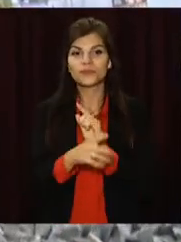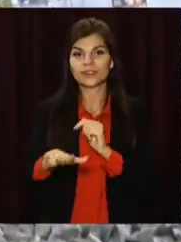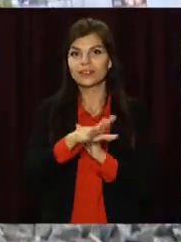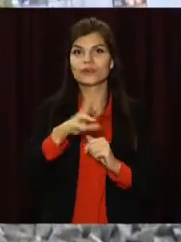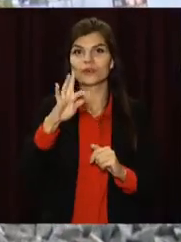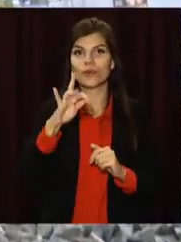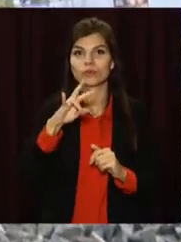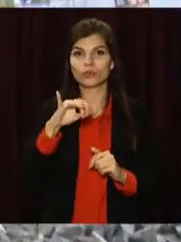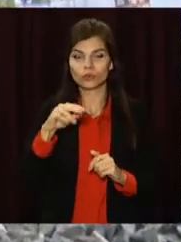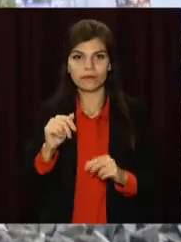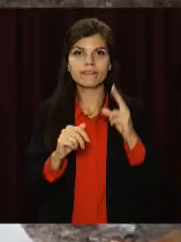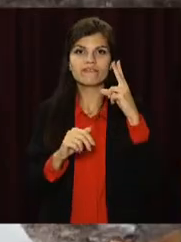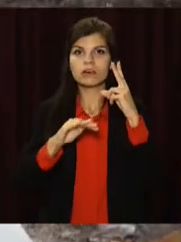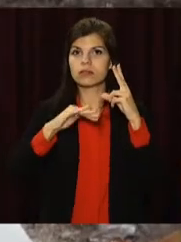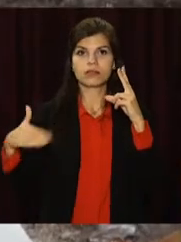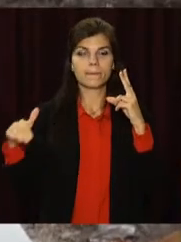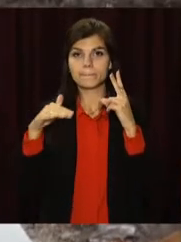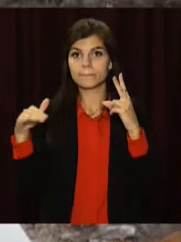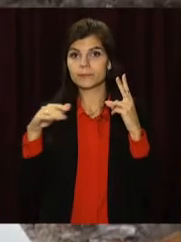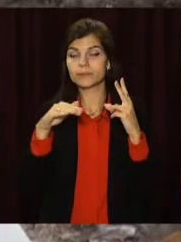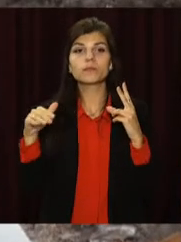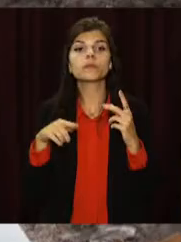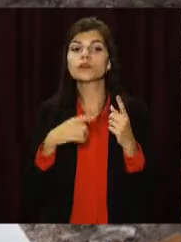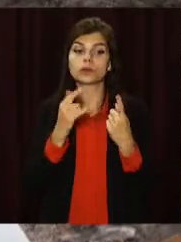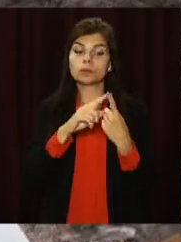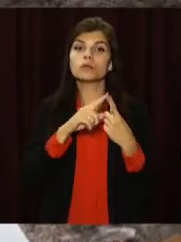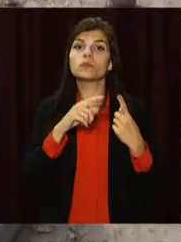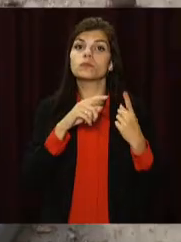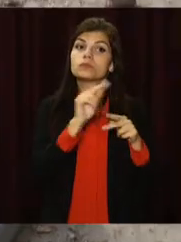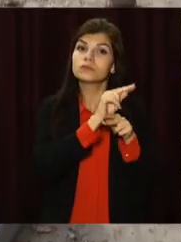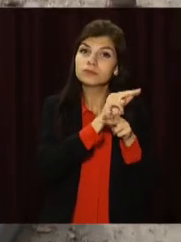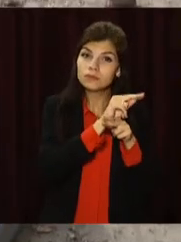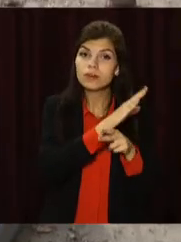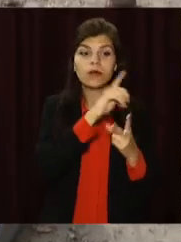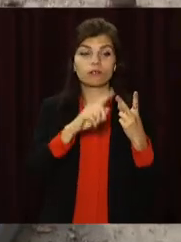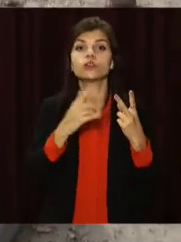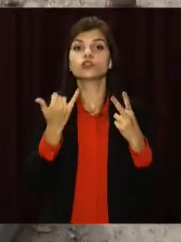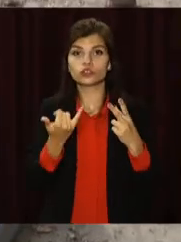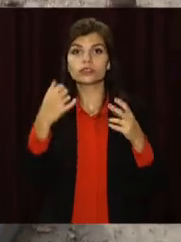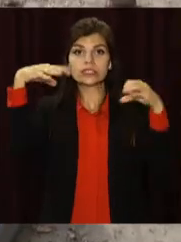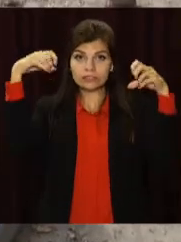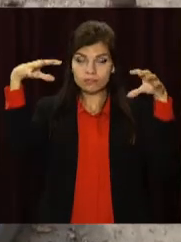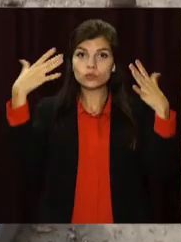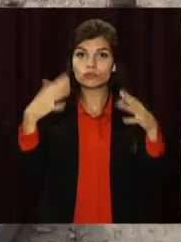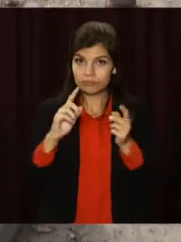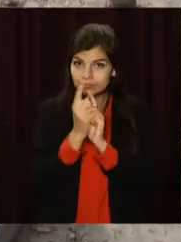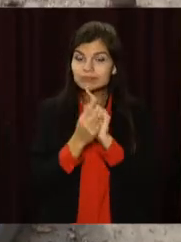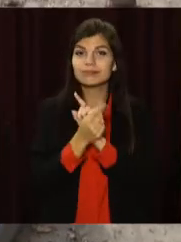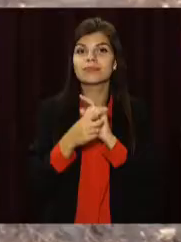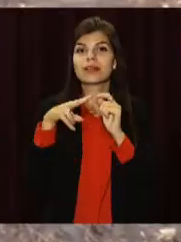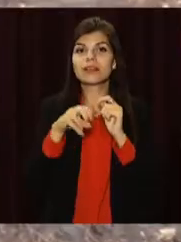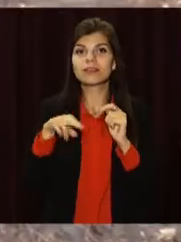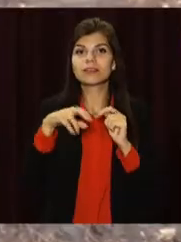у два етапи, розповідають підрядники. Наразі добігає кінця другий. Уже замінило освітлення, встановило сучасні